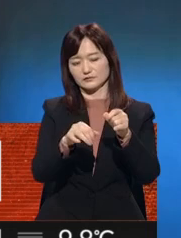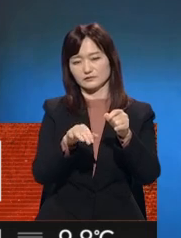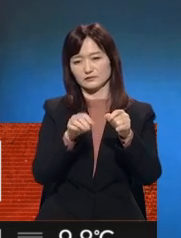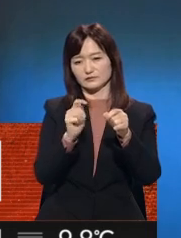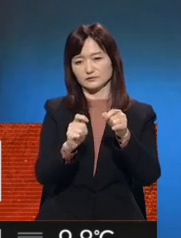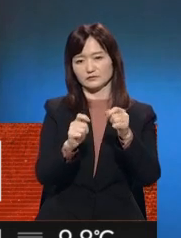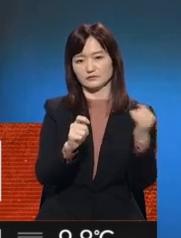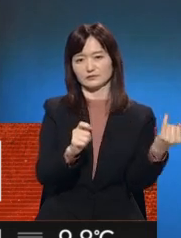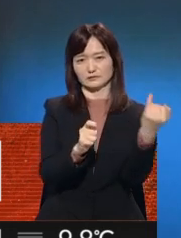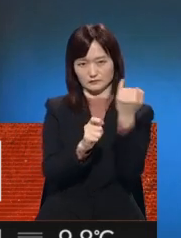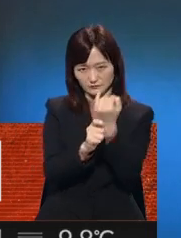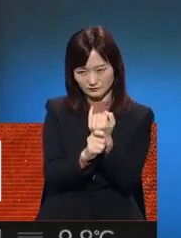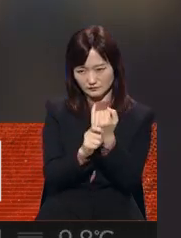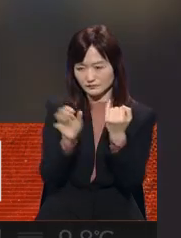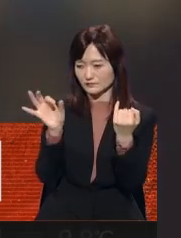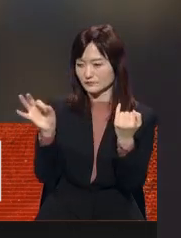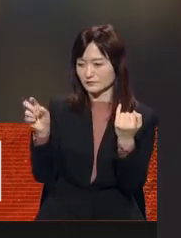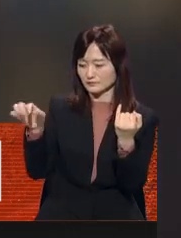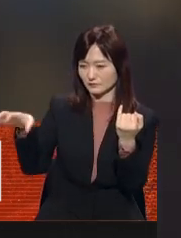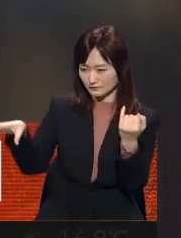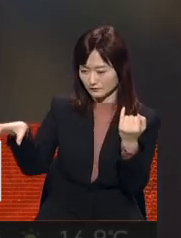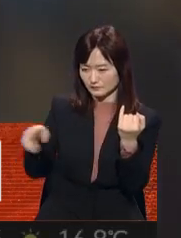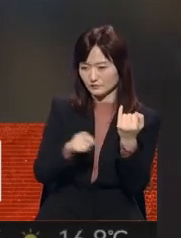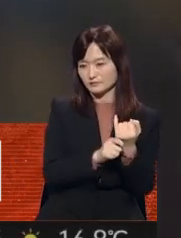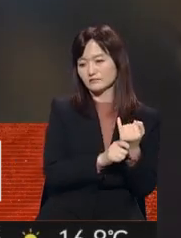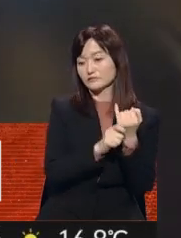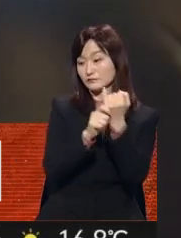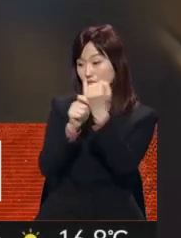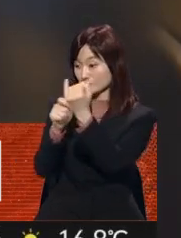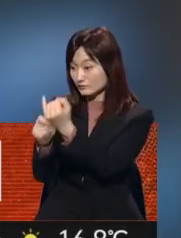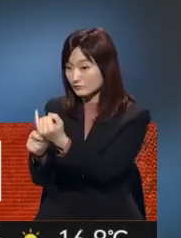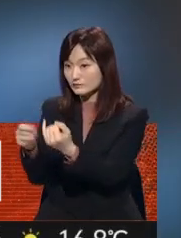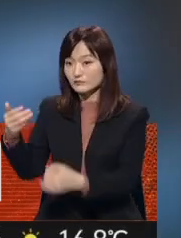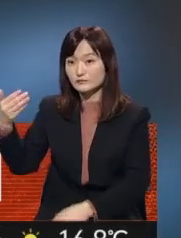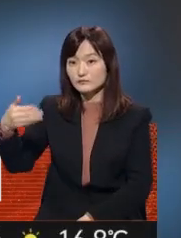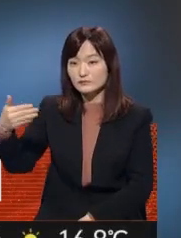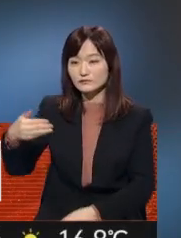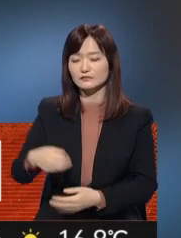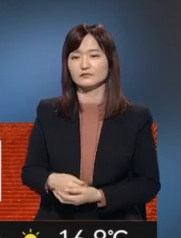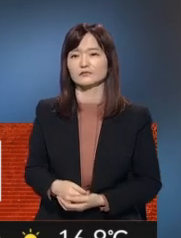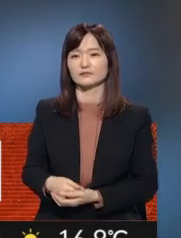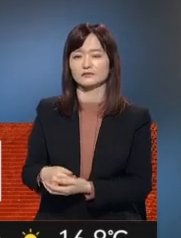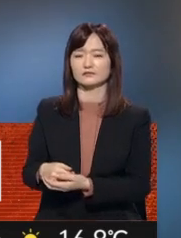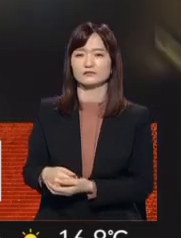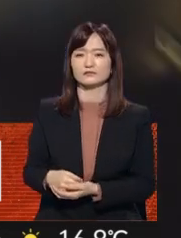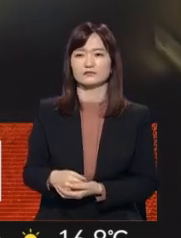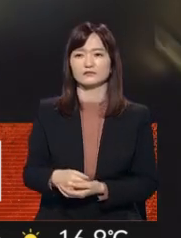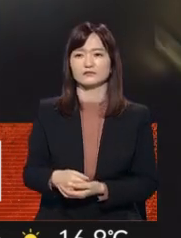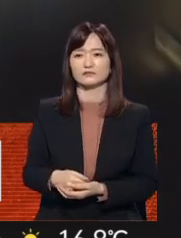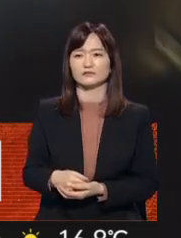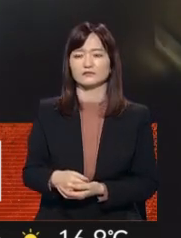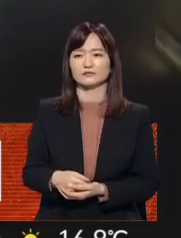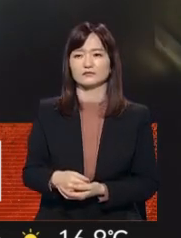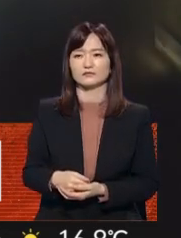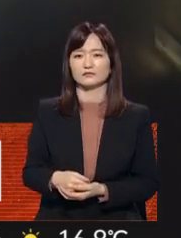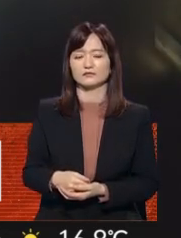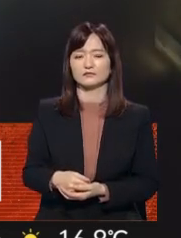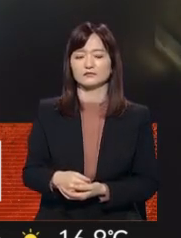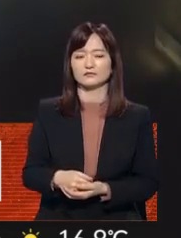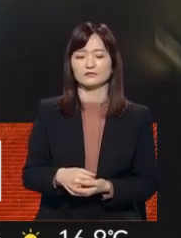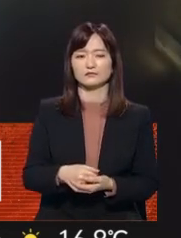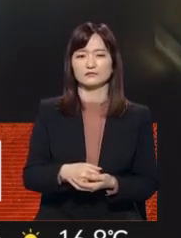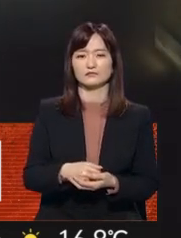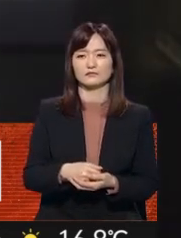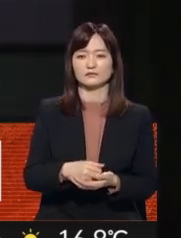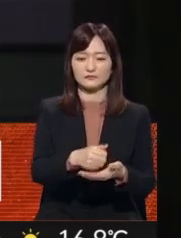그렇게 역삼동까지 이동해서 요금 9천 원이 나왔는데요. 이 승객이 계좌번호를 불러달라고 기사에게 요청했다고 합니다. 그래서 불러줬는데